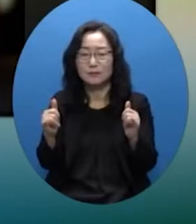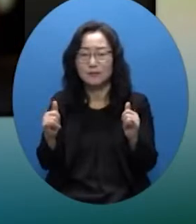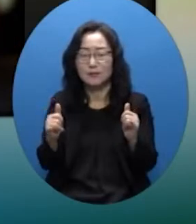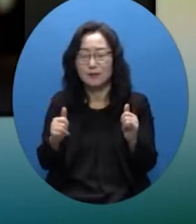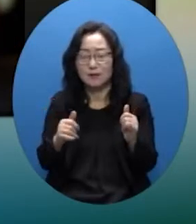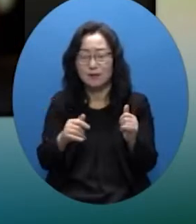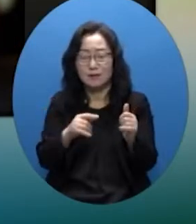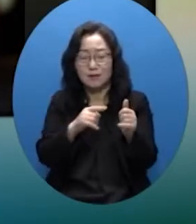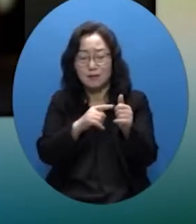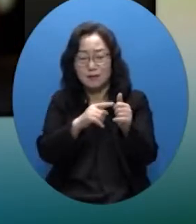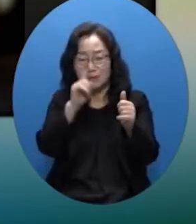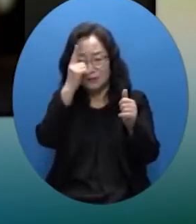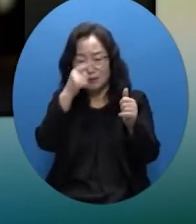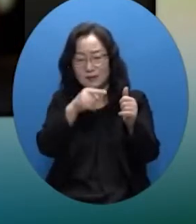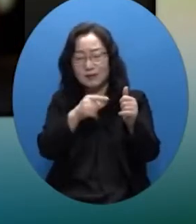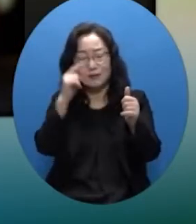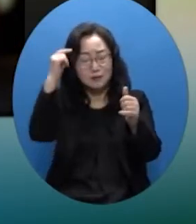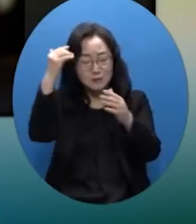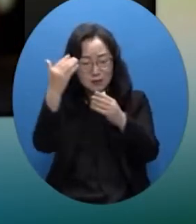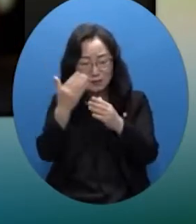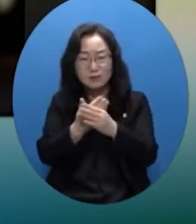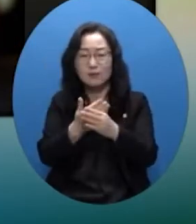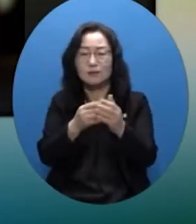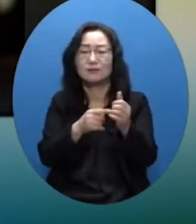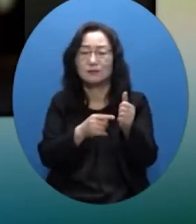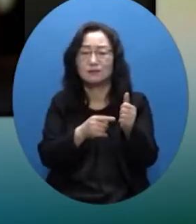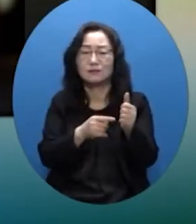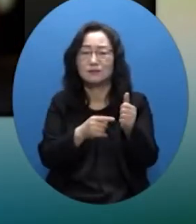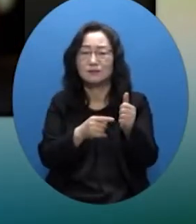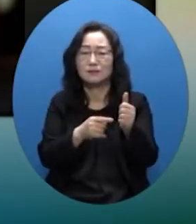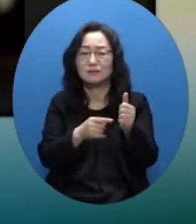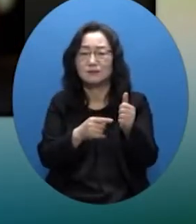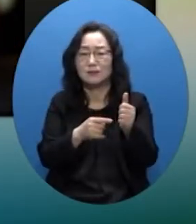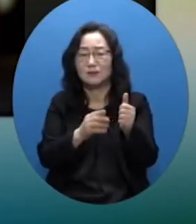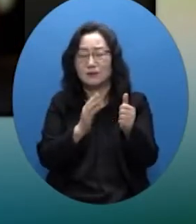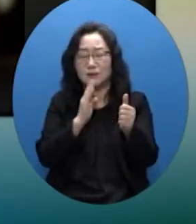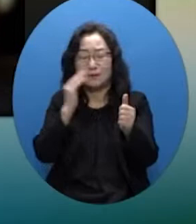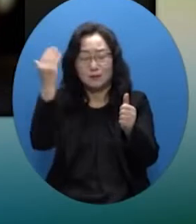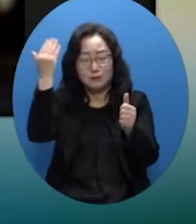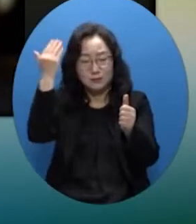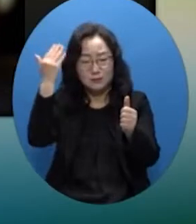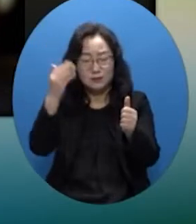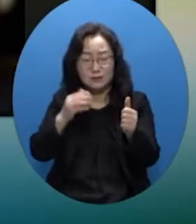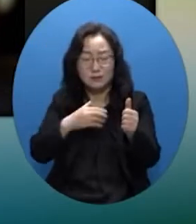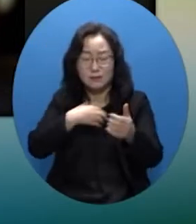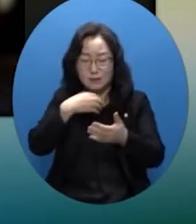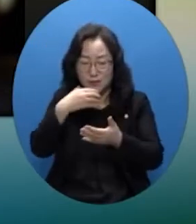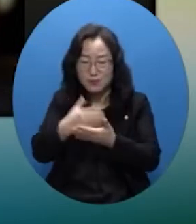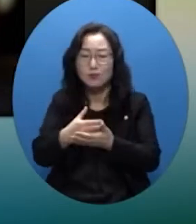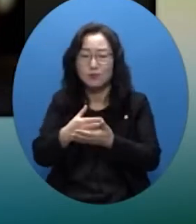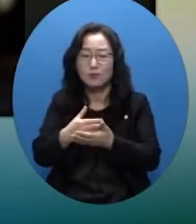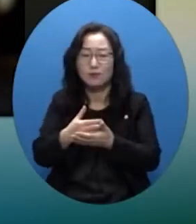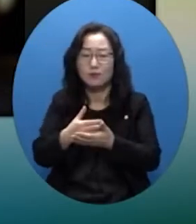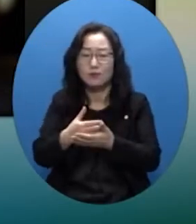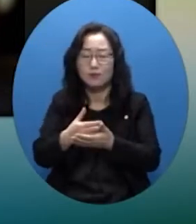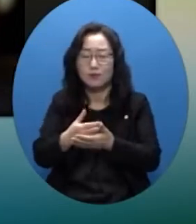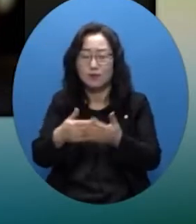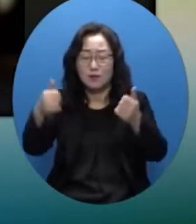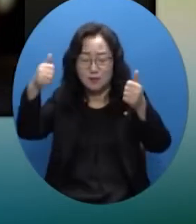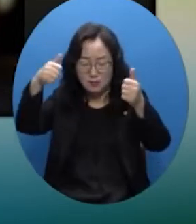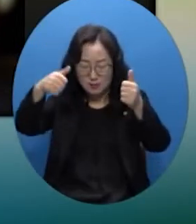이어령 박사 림 그 가신 지식의 감동 되어서 그에게 머리를